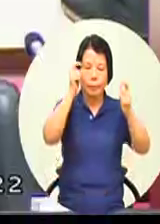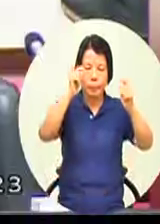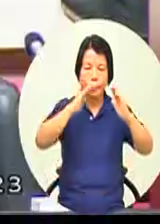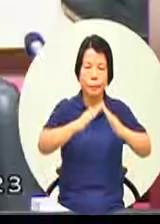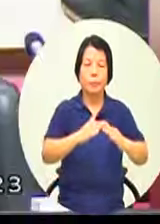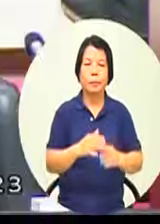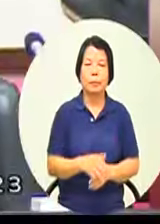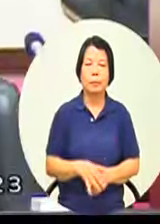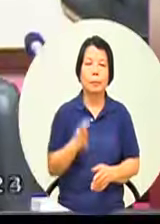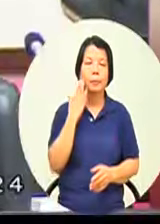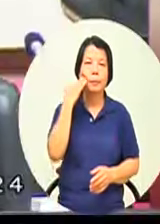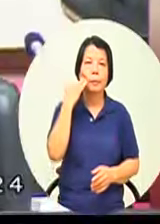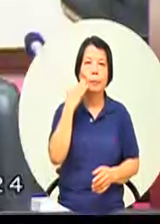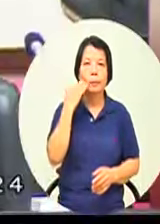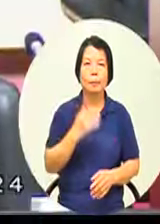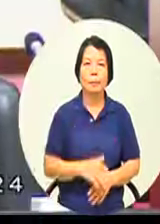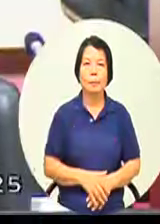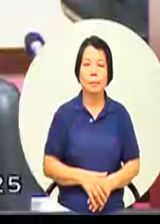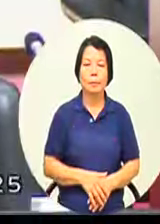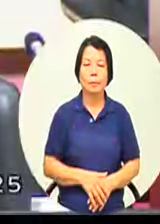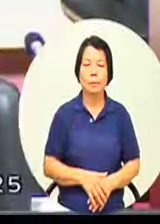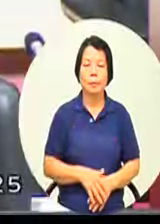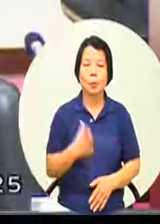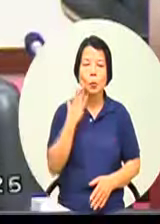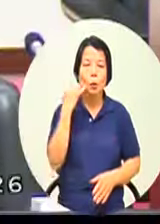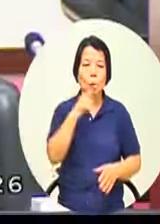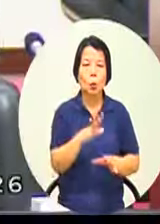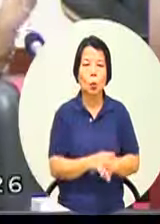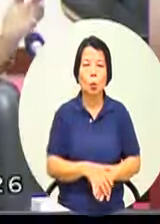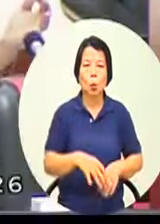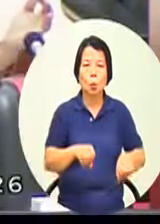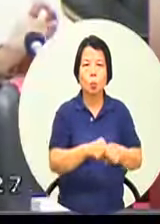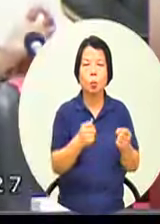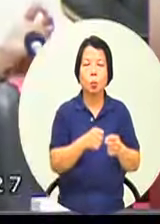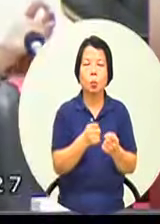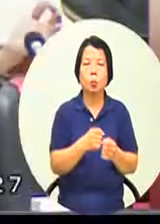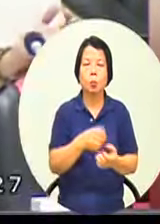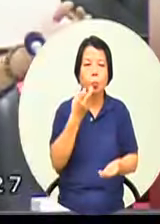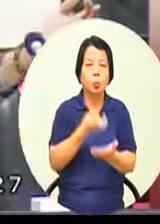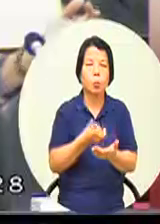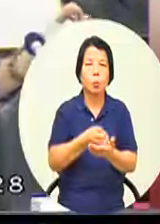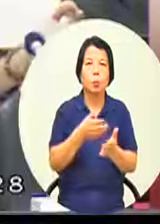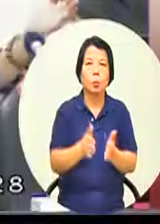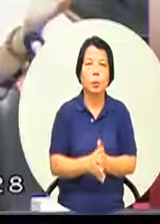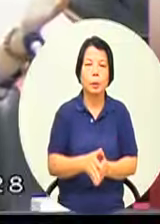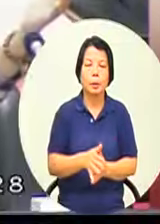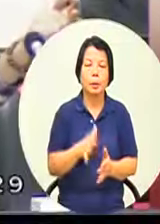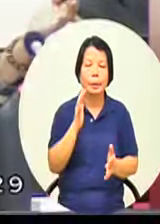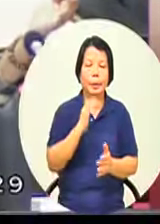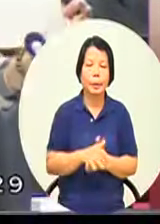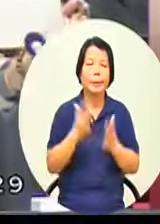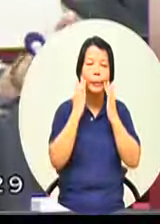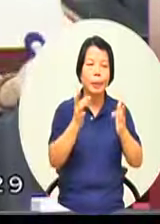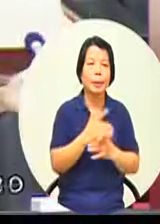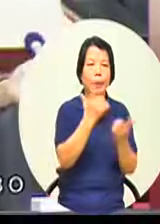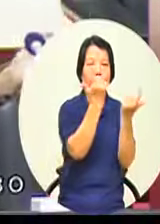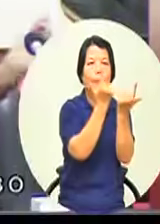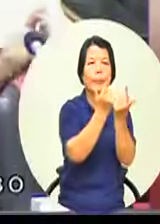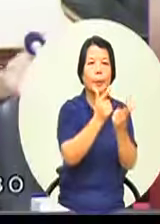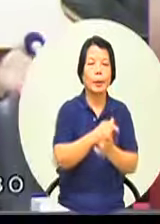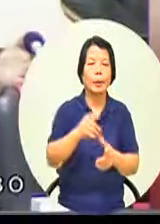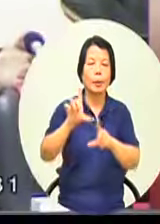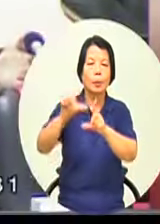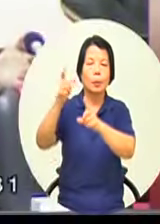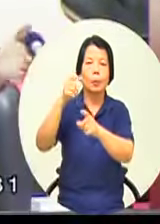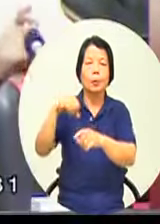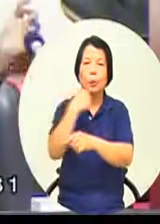如果是受灾害最严重的，我想这个菜也可以从北部、从东部、从哪个没